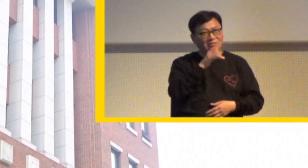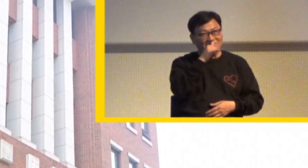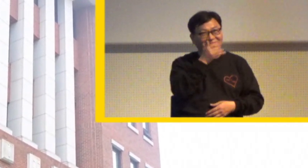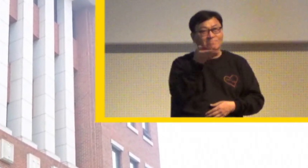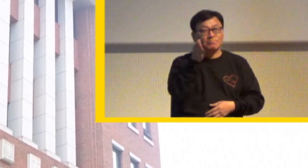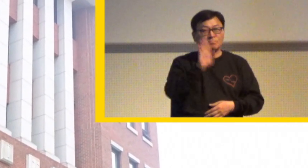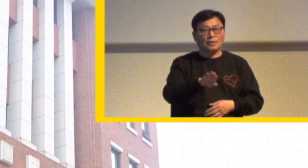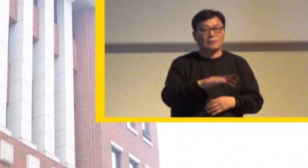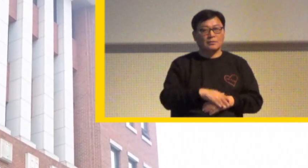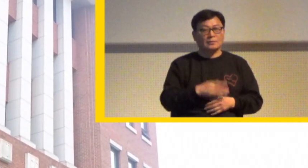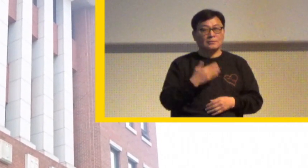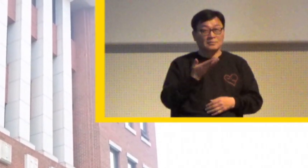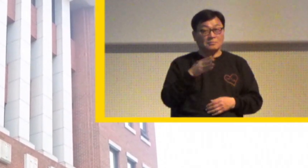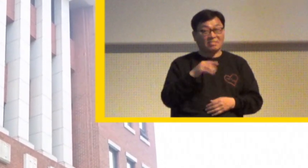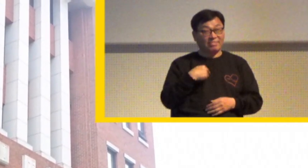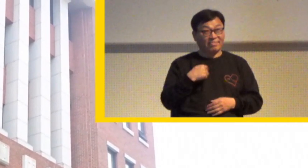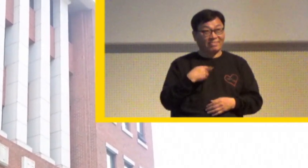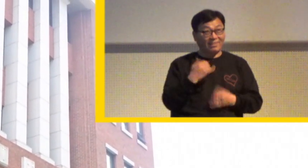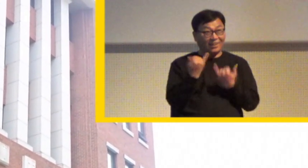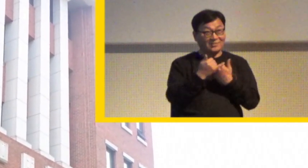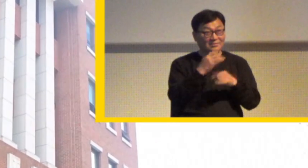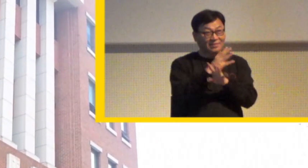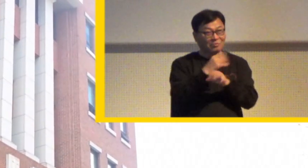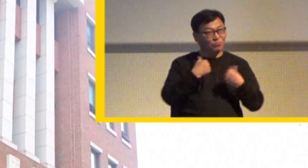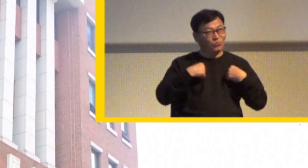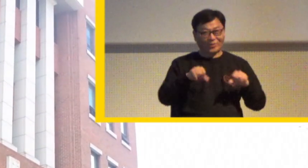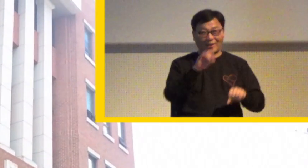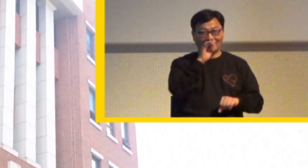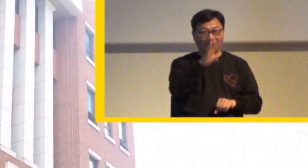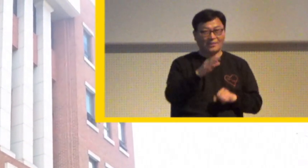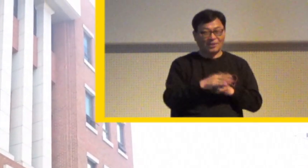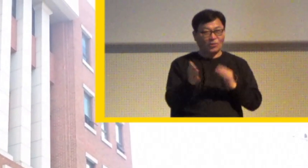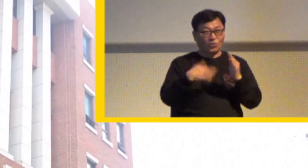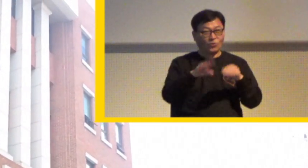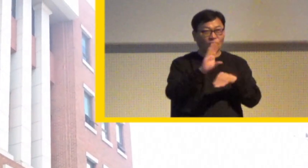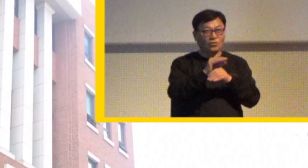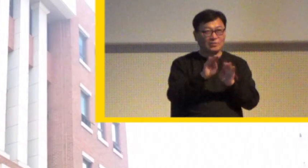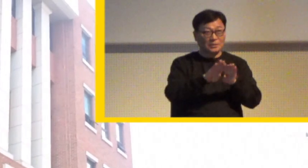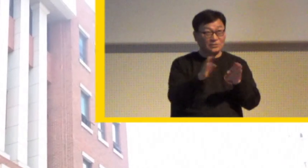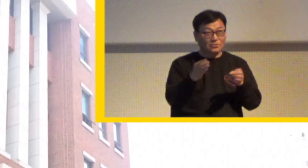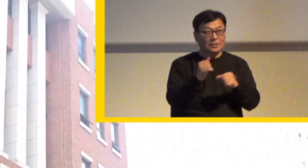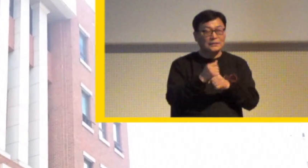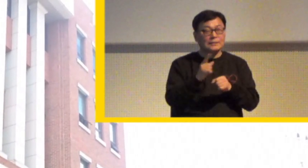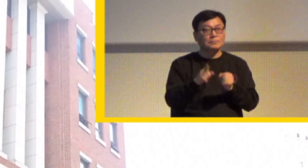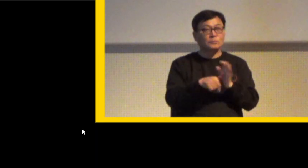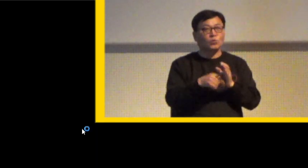하지만 그렇다고 제가 아직 그래도 포기할 수는 없죠. 예능이 방송 화이팅!